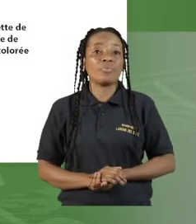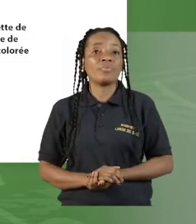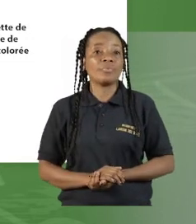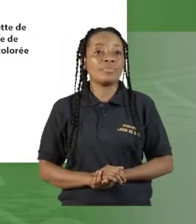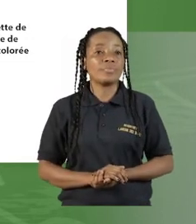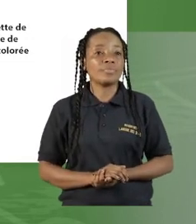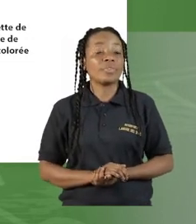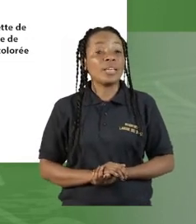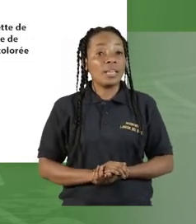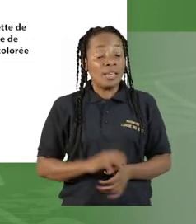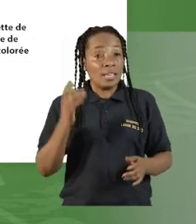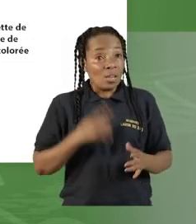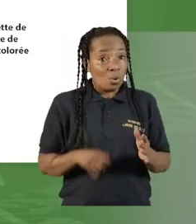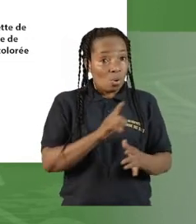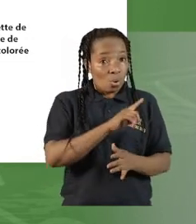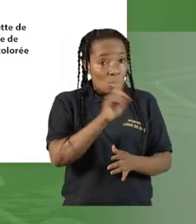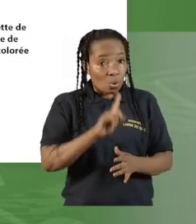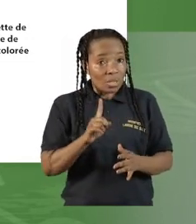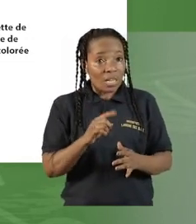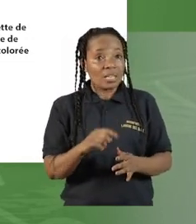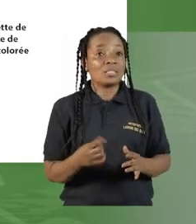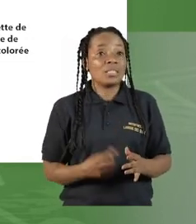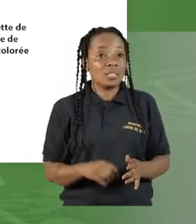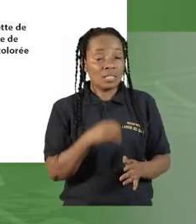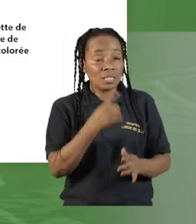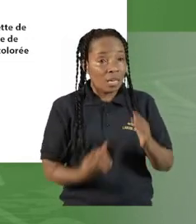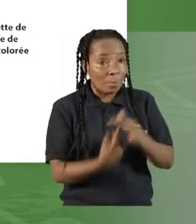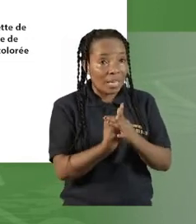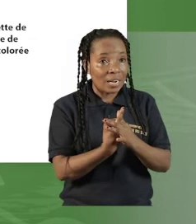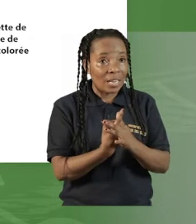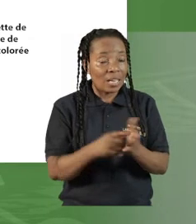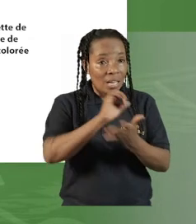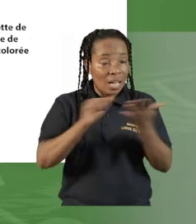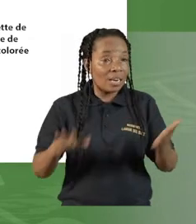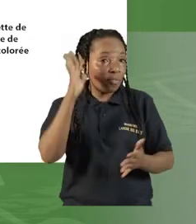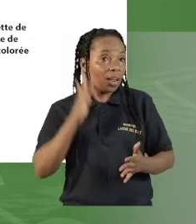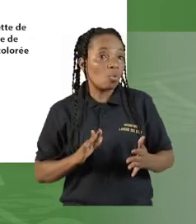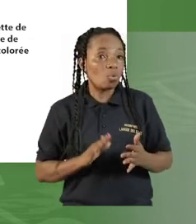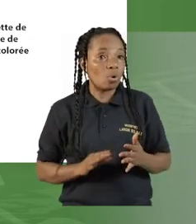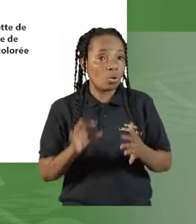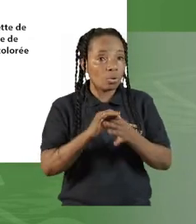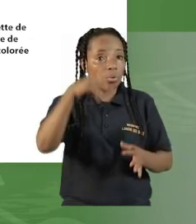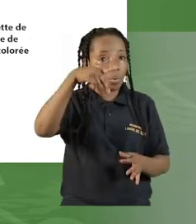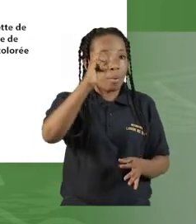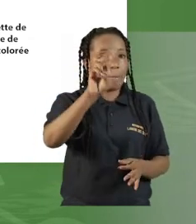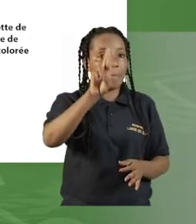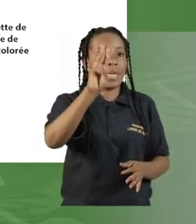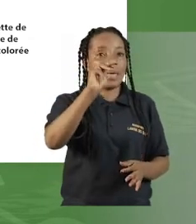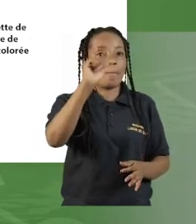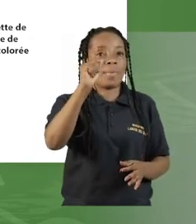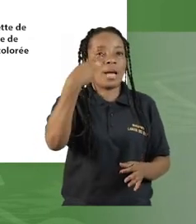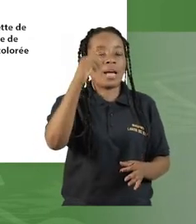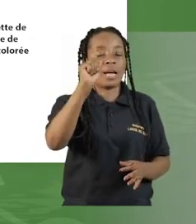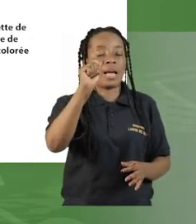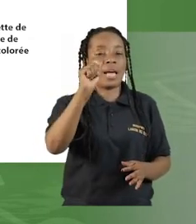Le gaz formé décolore le permanganate de potassium. C'est donc